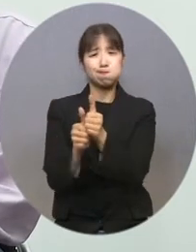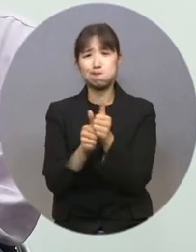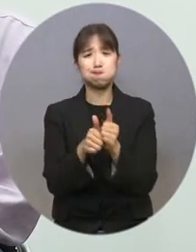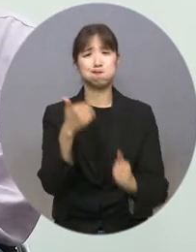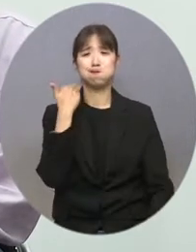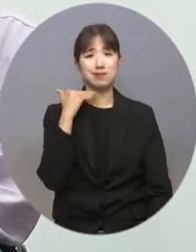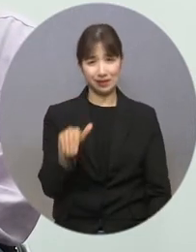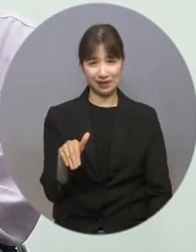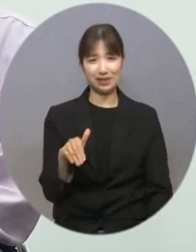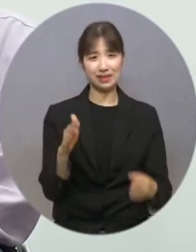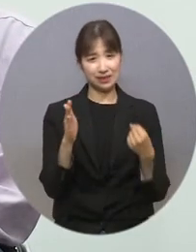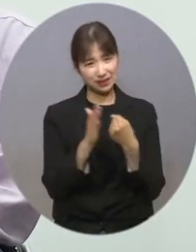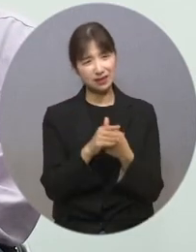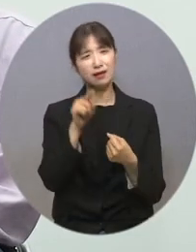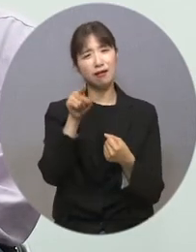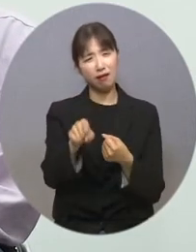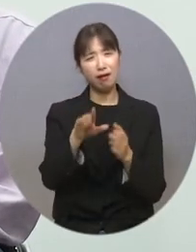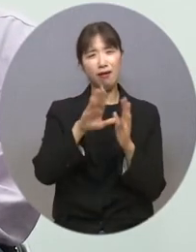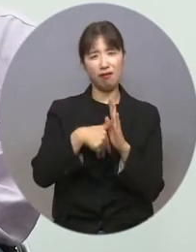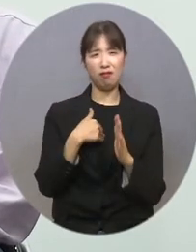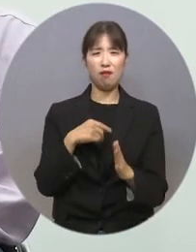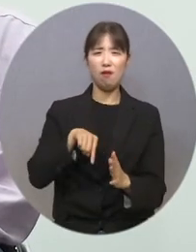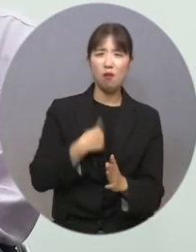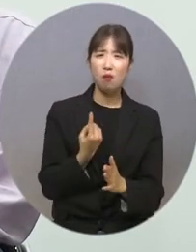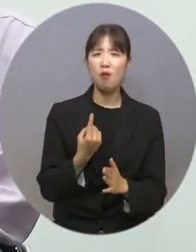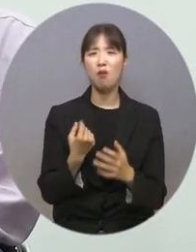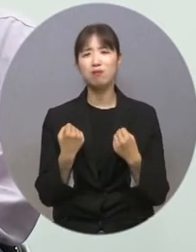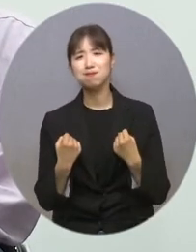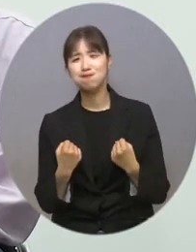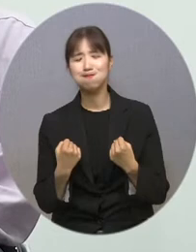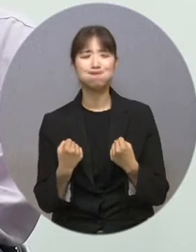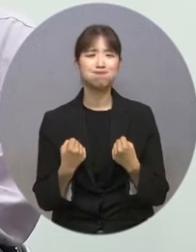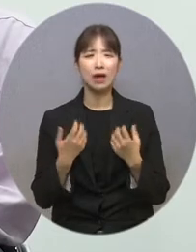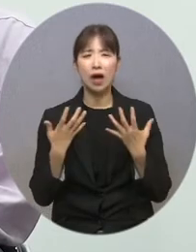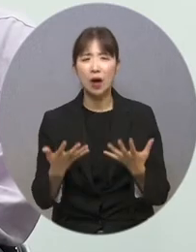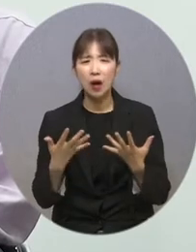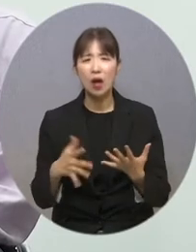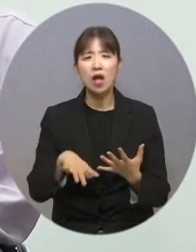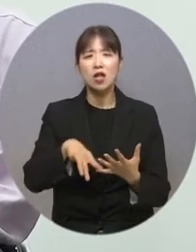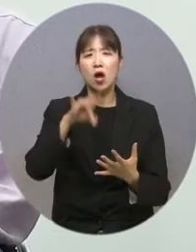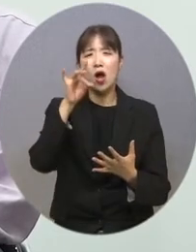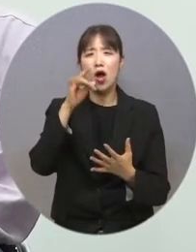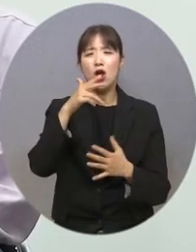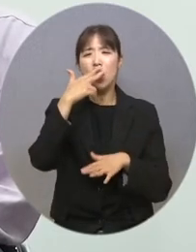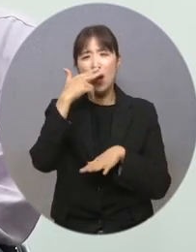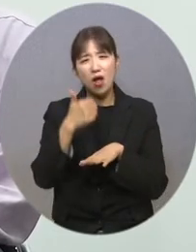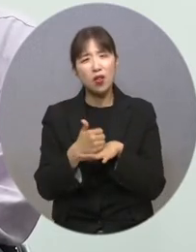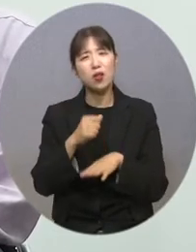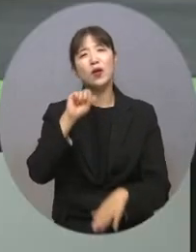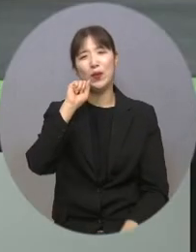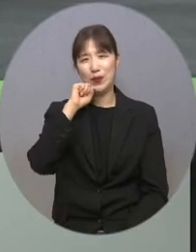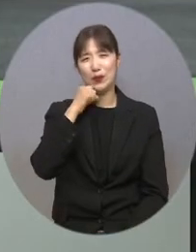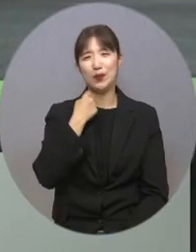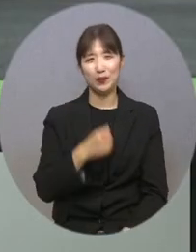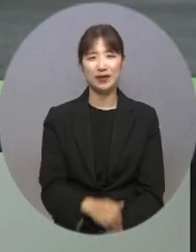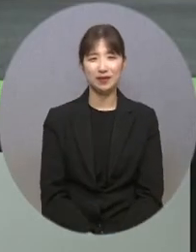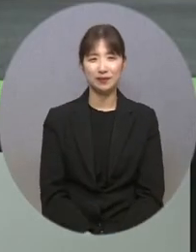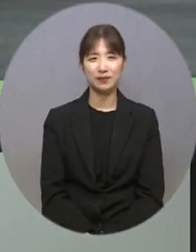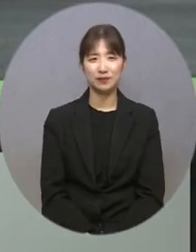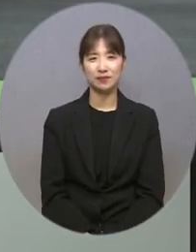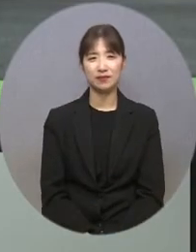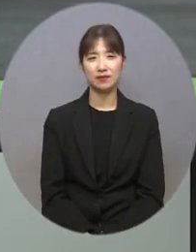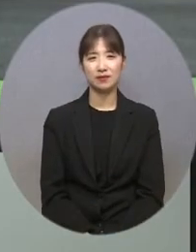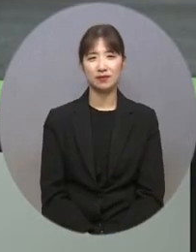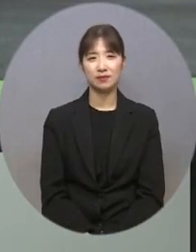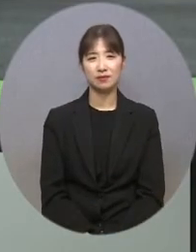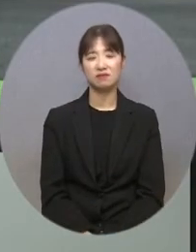없으니까 그런 부분들에서 항상 이제 혼자 담 졌을 때의 초반 적응 아 등 이탈리아 3 항상 어려운 것 같아요 저희가 이제